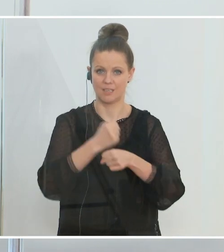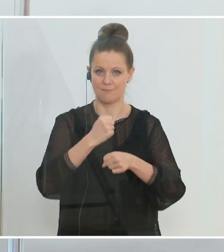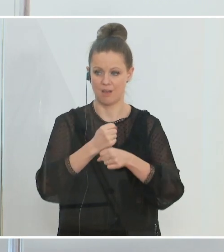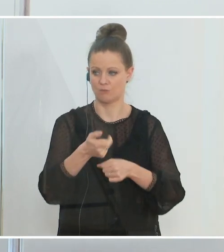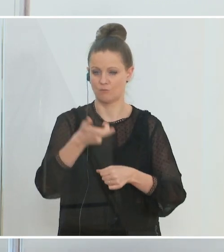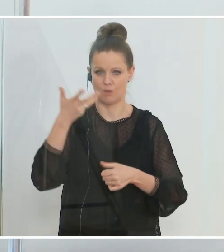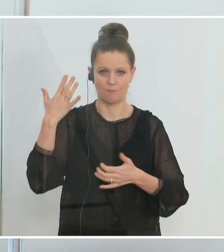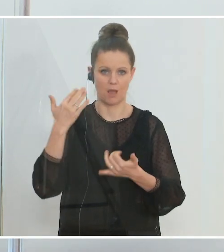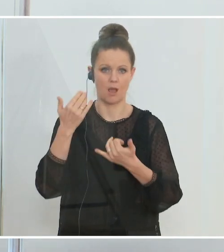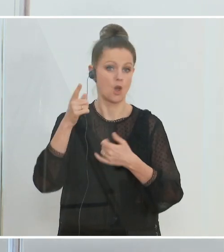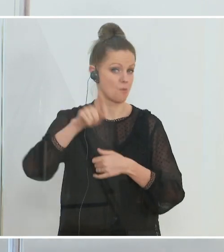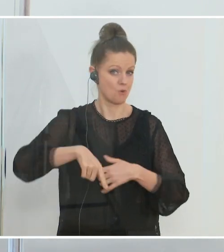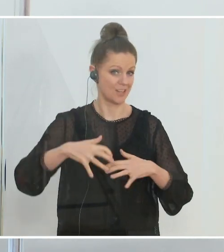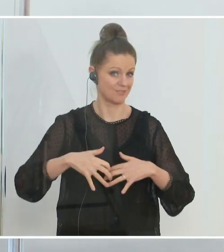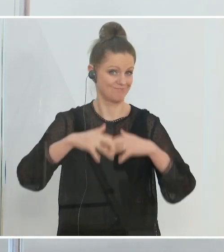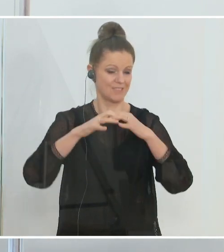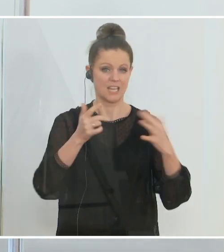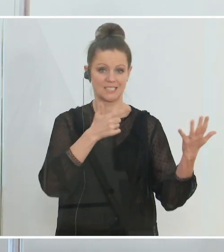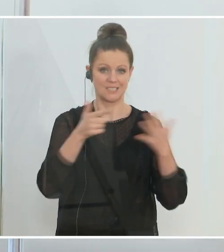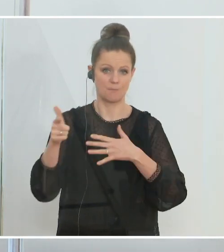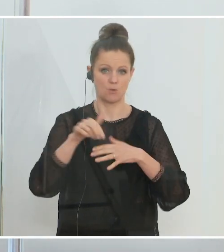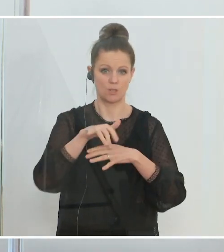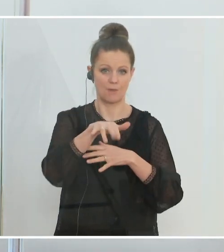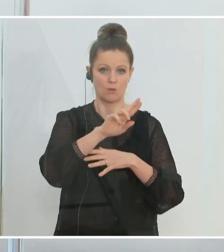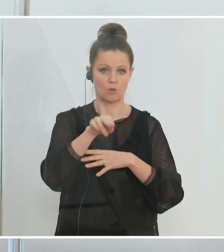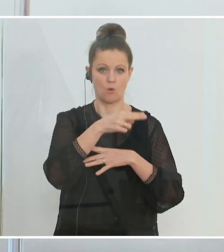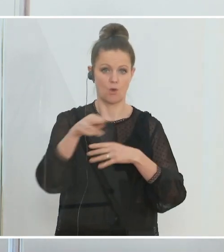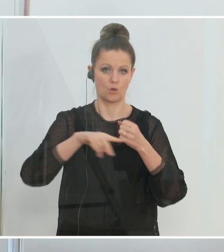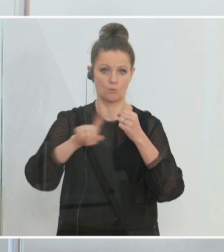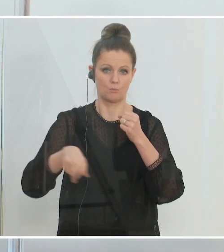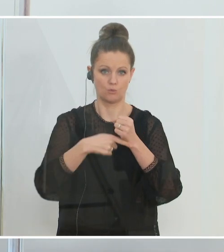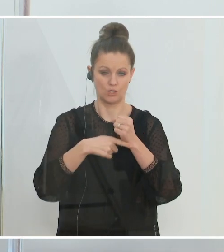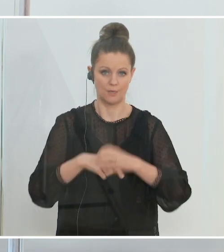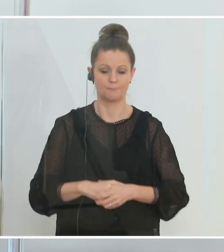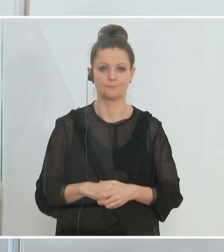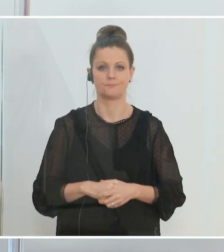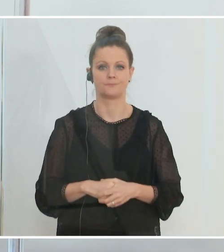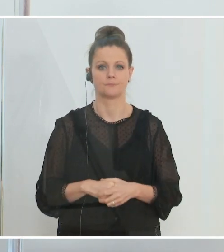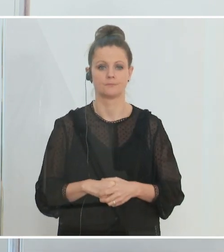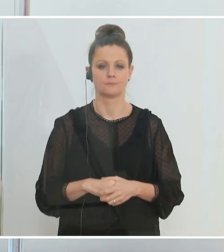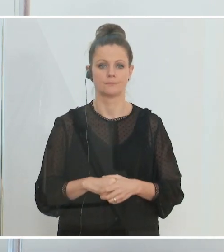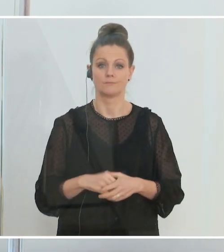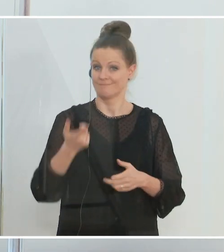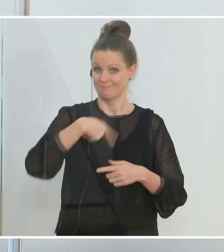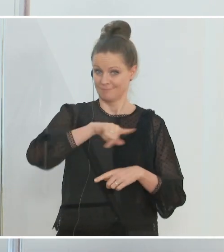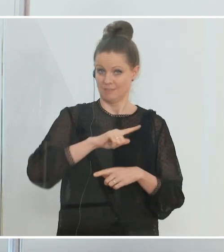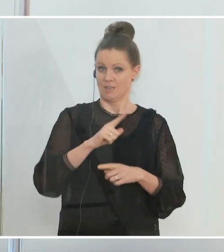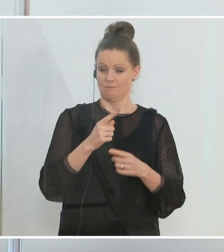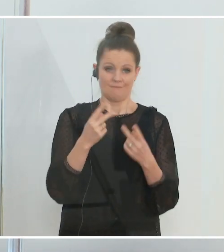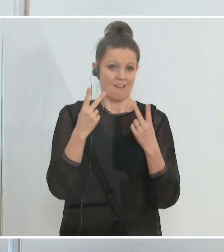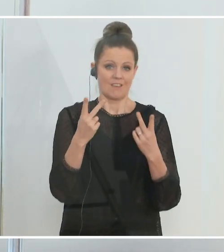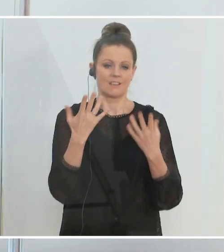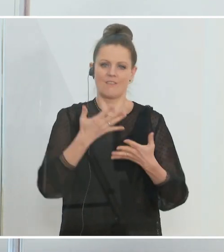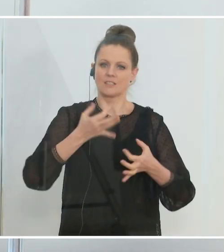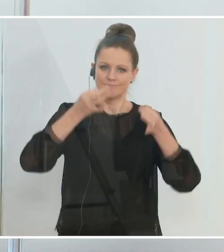einigen Monaten mit 700 Millionen Euro Budgetvolumen. Und auch da war es uns wichtig, dass wir konkret